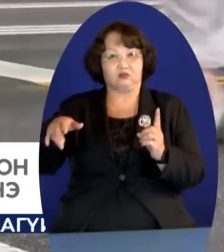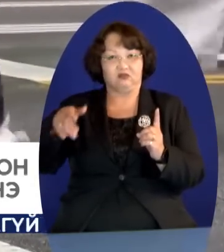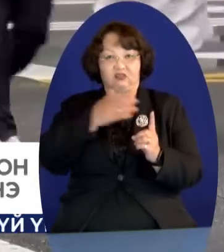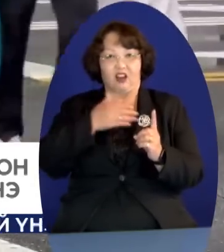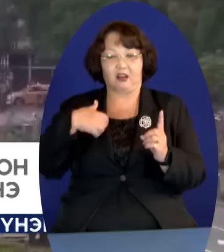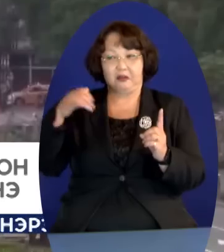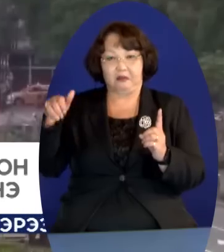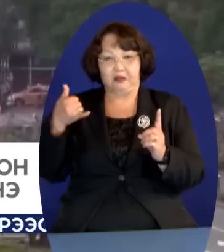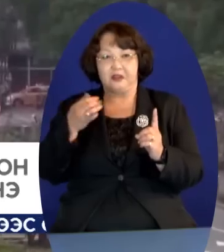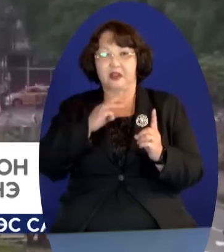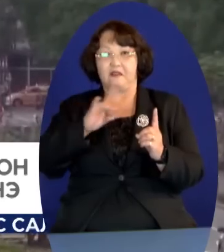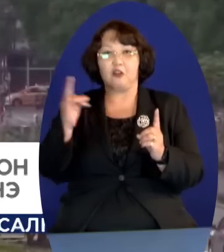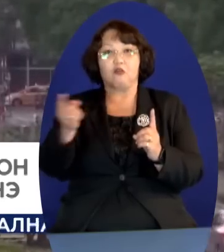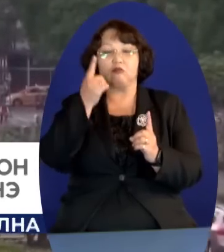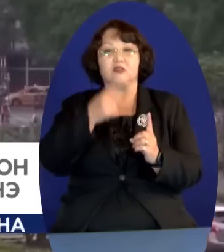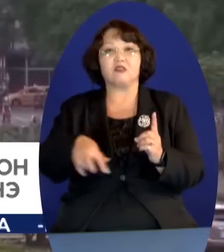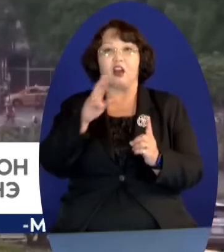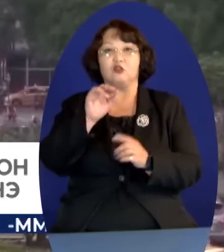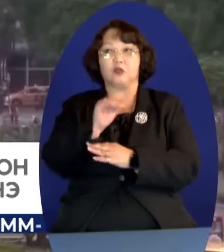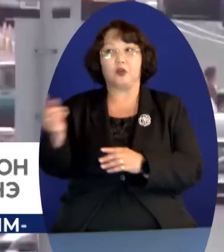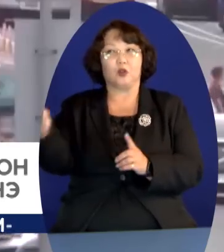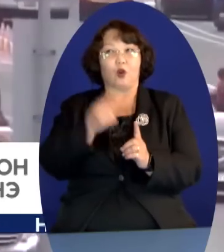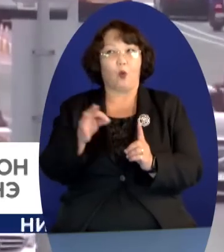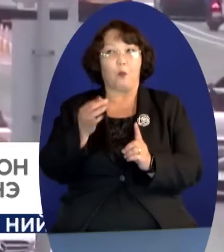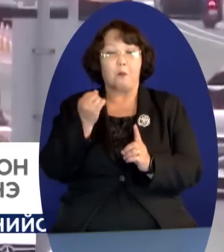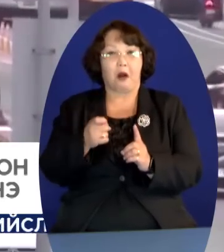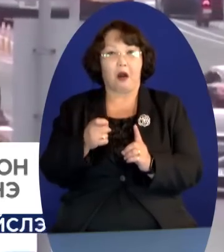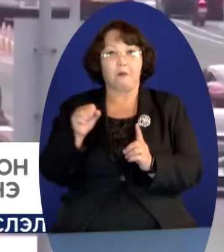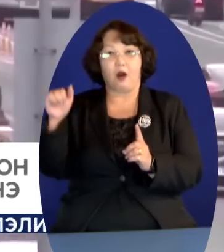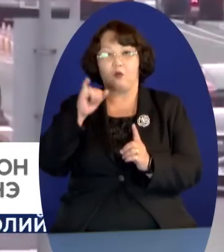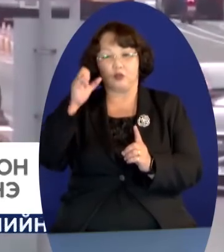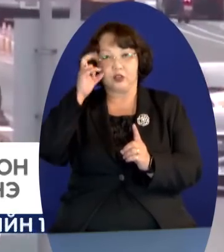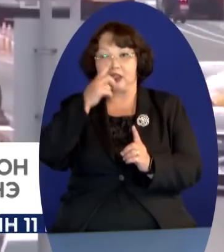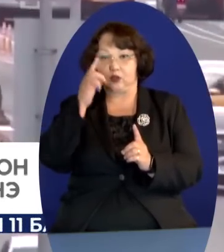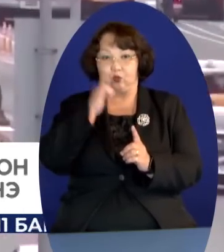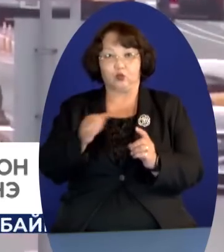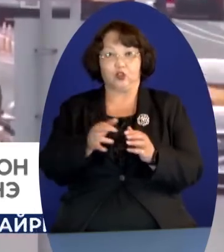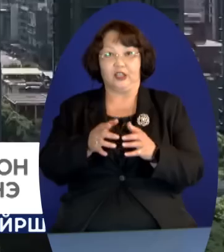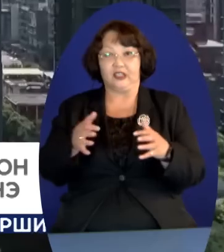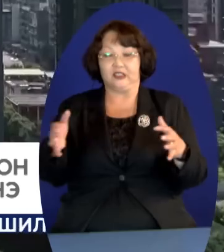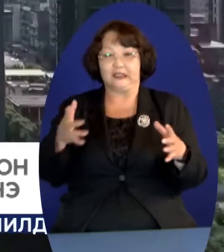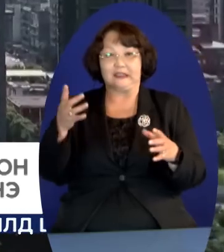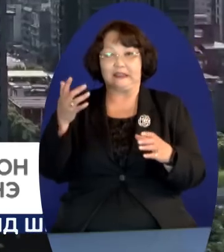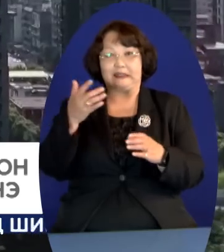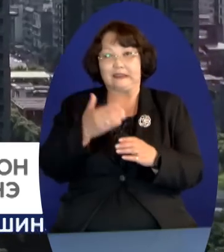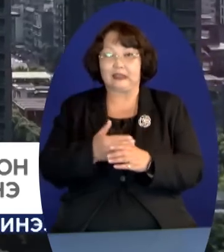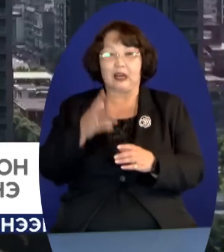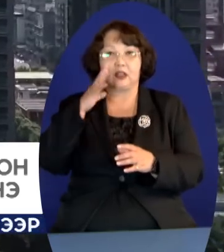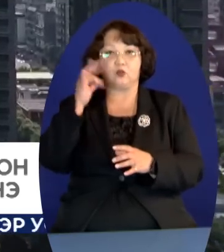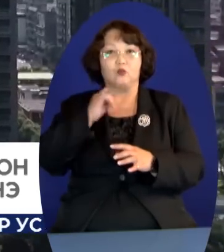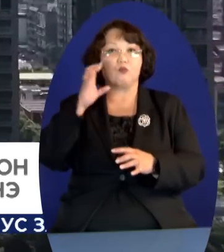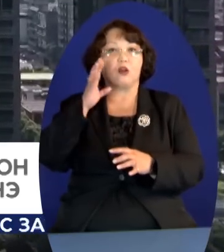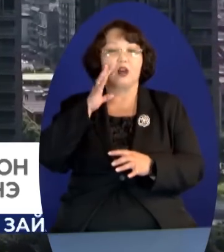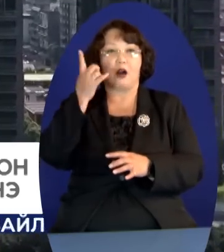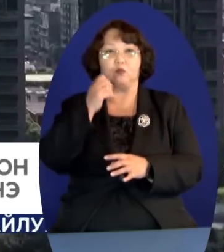руу ямар ч одоо өндөр дээд төлөөлөгч илгээхгүй болов. Байдны хувьд Хятадын өргөжин тэлэлтийг сааруулахыг гадаад бодлогынхоо нийт хэргүүний